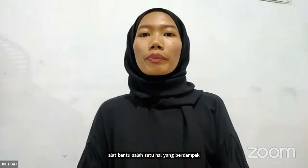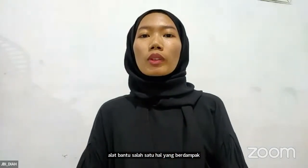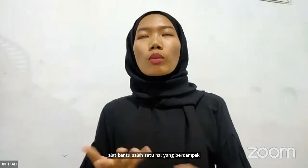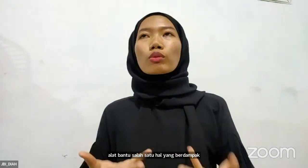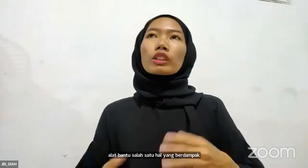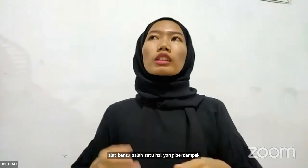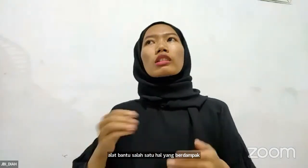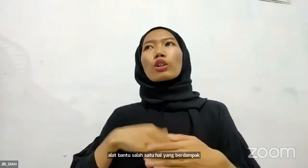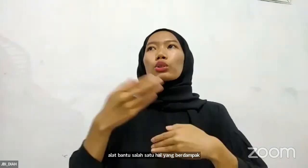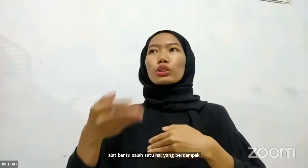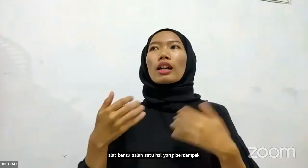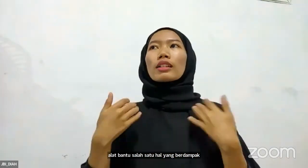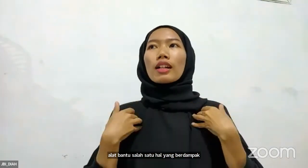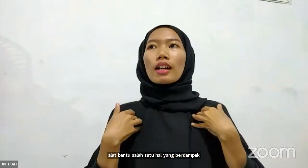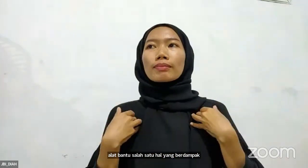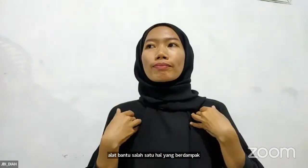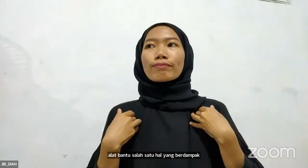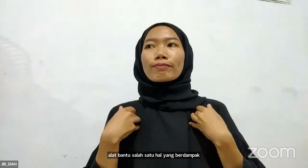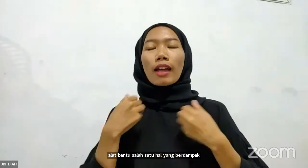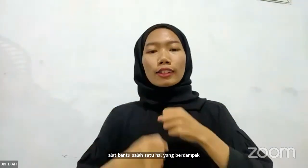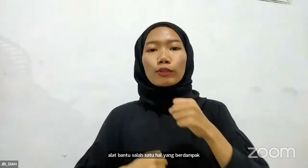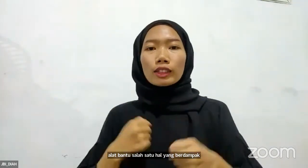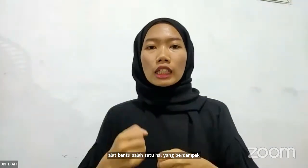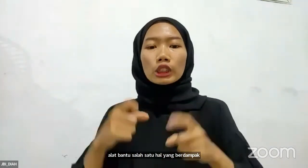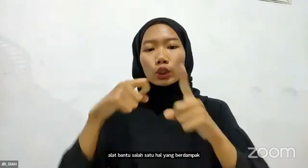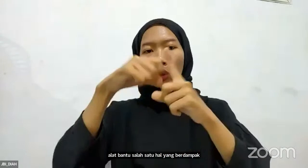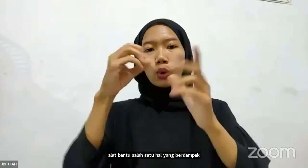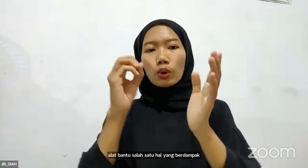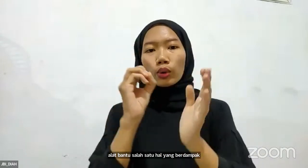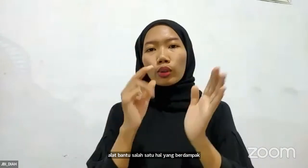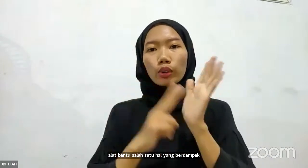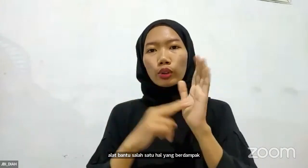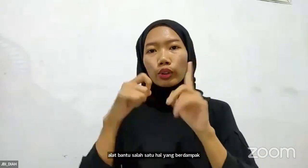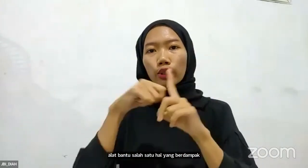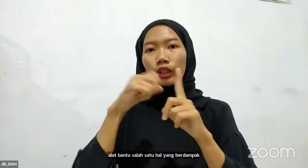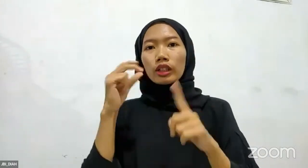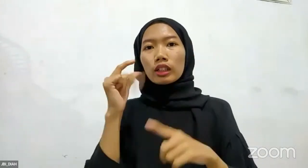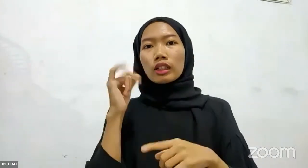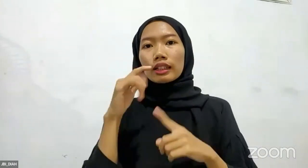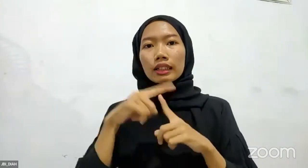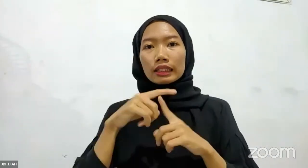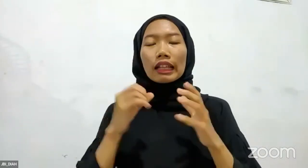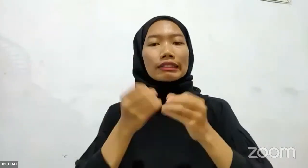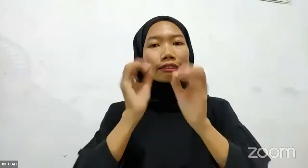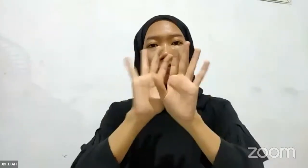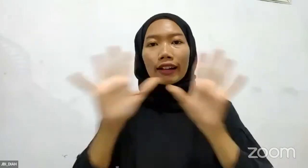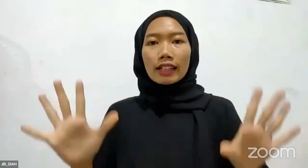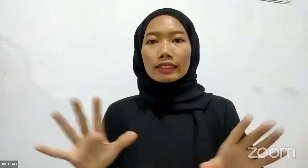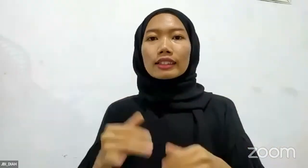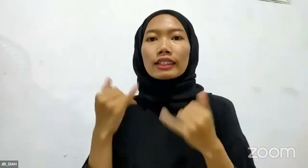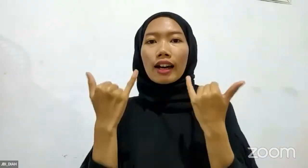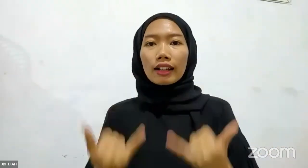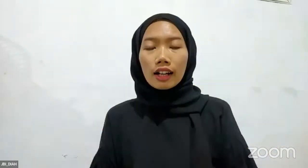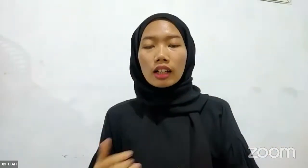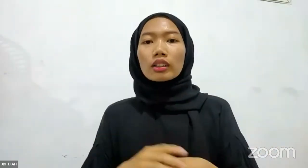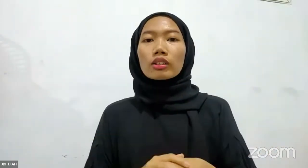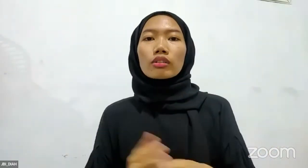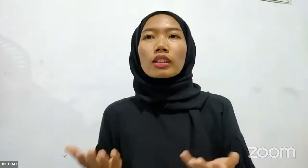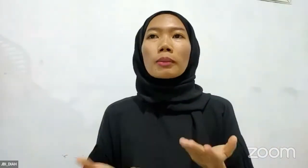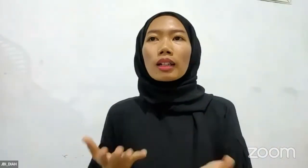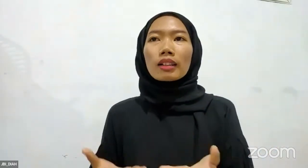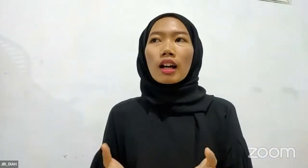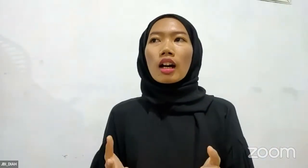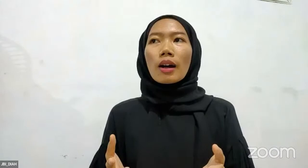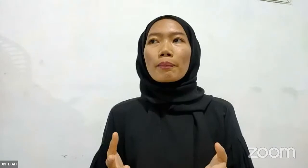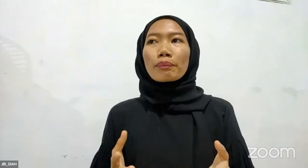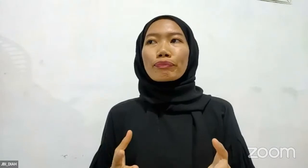Dinas Kesehatan, kemudian Kementerian Kesehatan, kemudian Kementerian Sosial, Bappenas dan yang lain-lain sehingga coverage ini bisa semakin